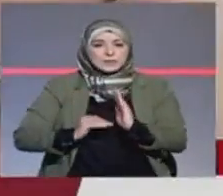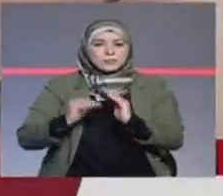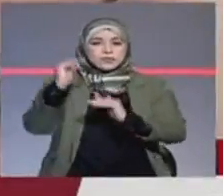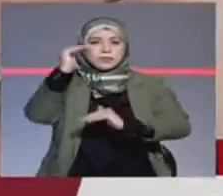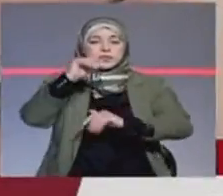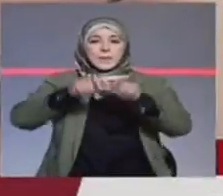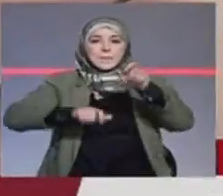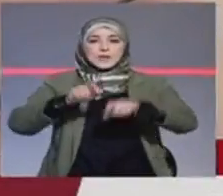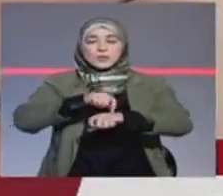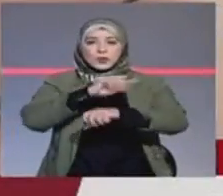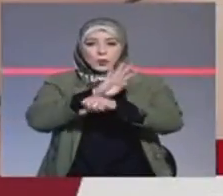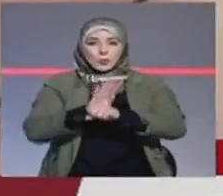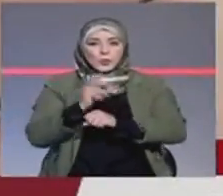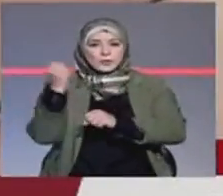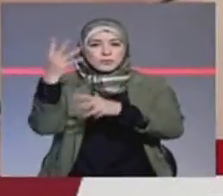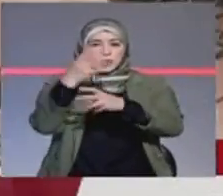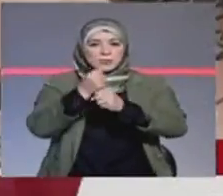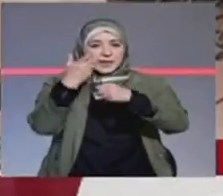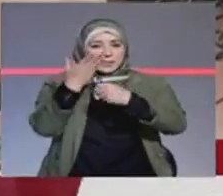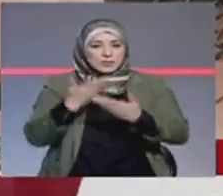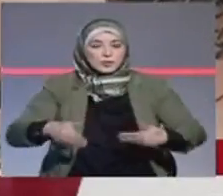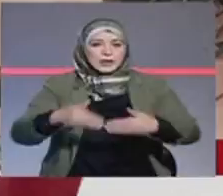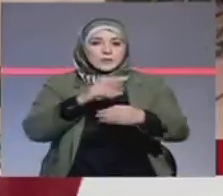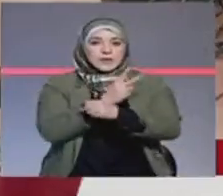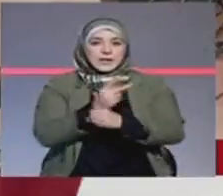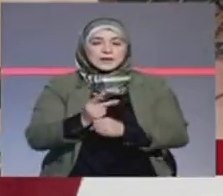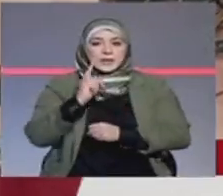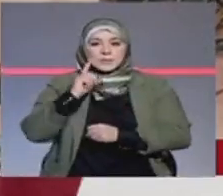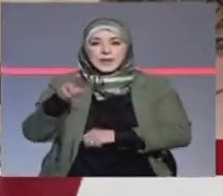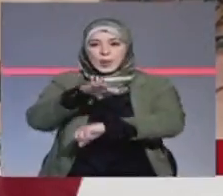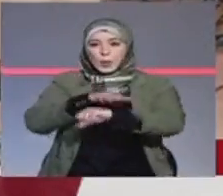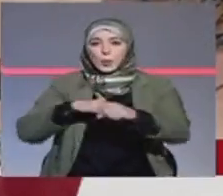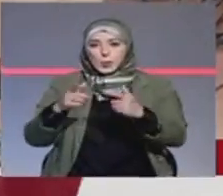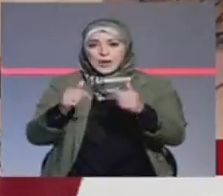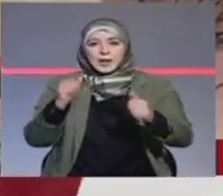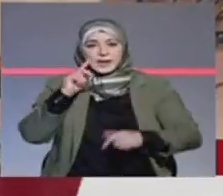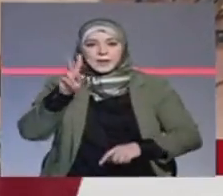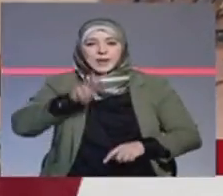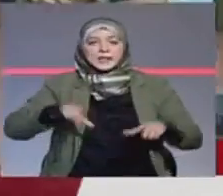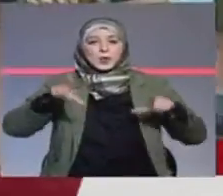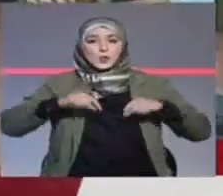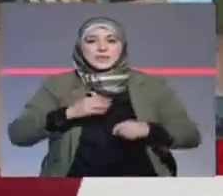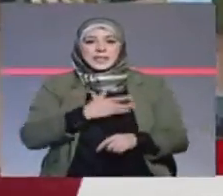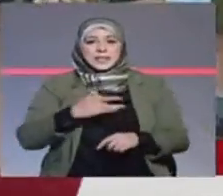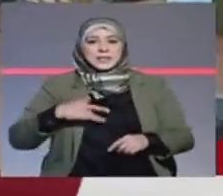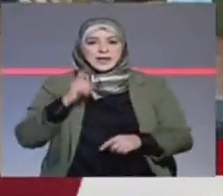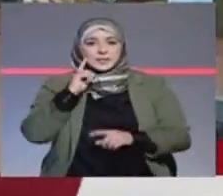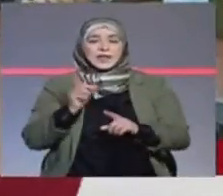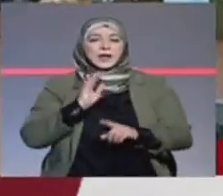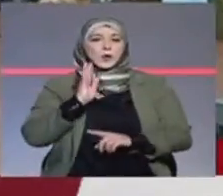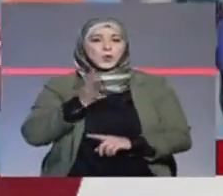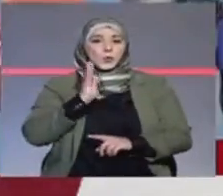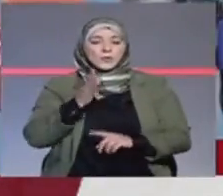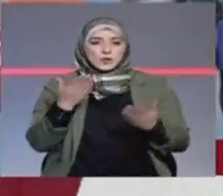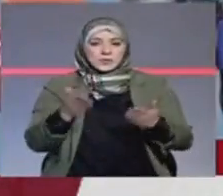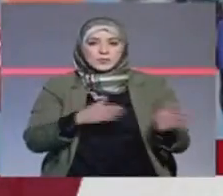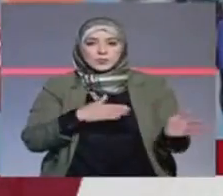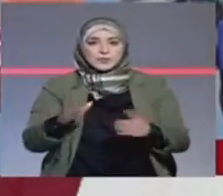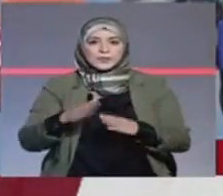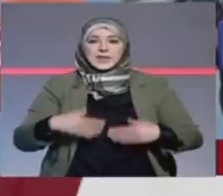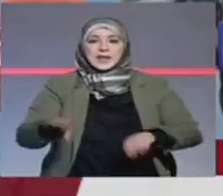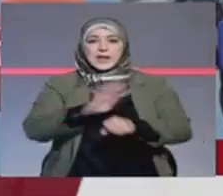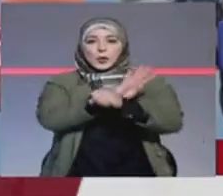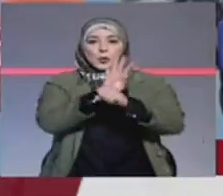المرض على المستوى الوطني وبلوغها درجة خطورة عالية في بعض الولايات. هذا ما أكده وزير الصحة خلال ندوة صحفية. السلالة